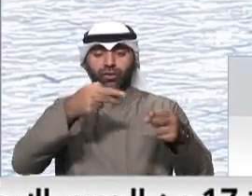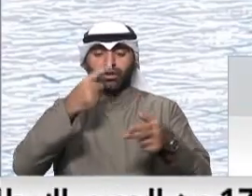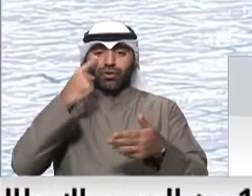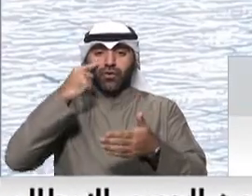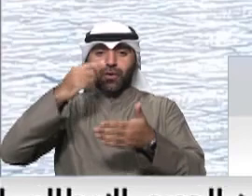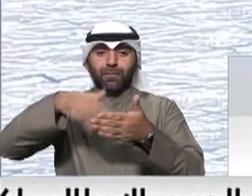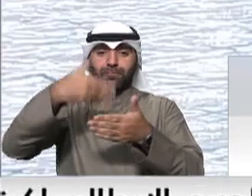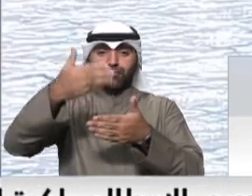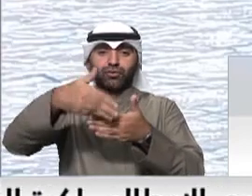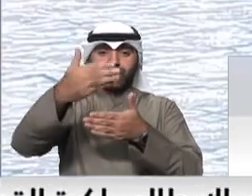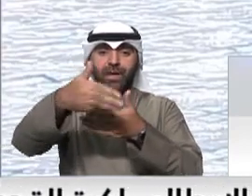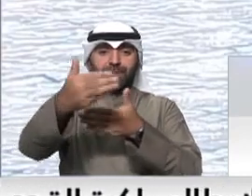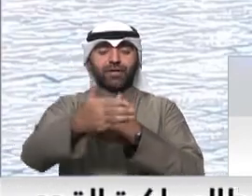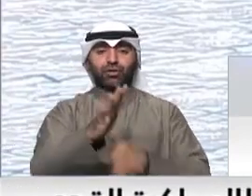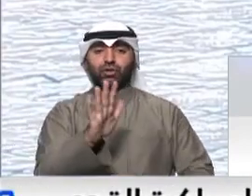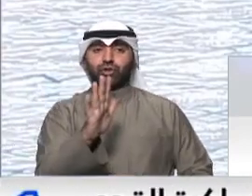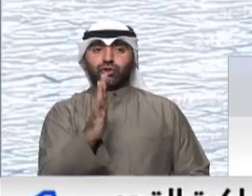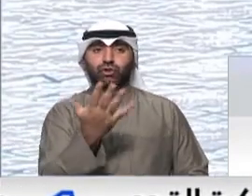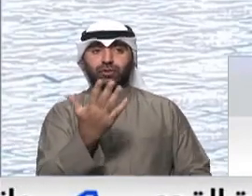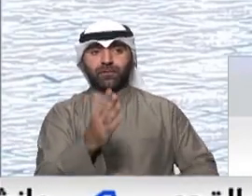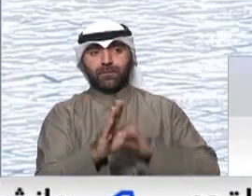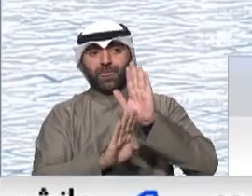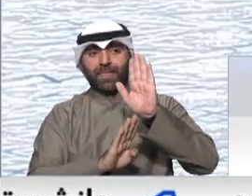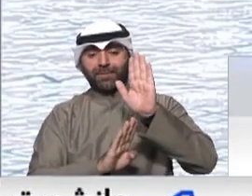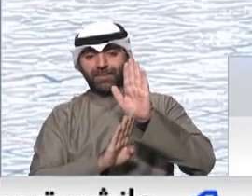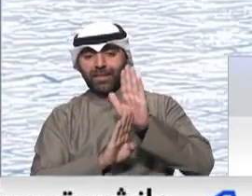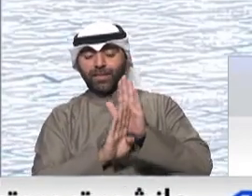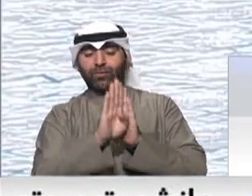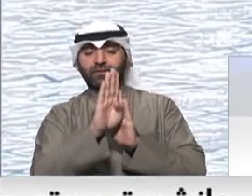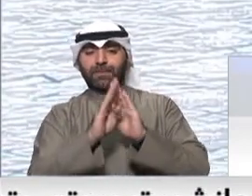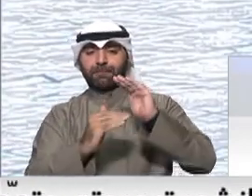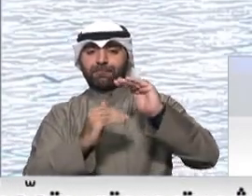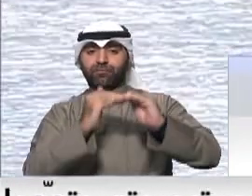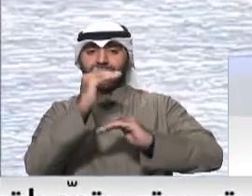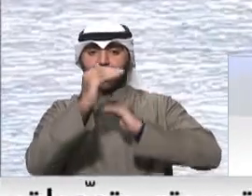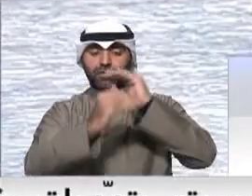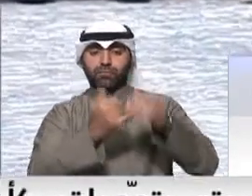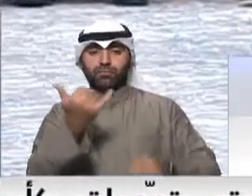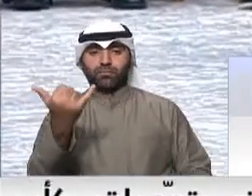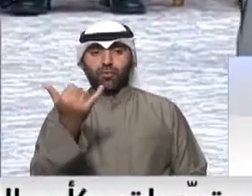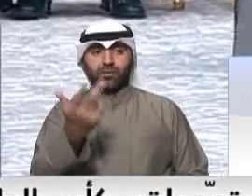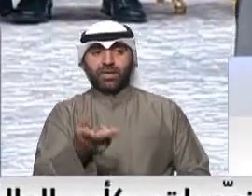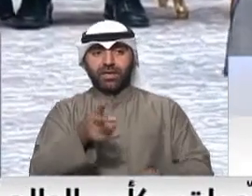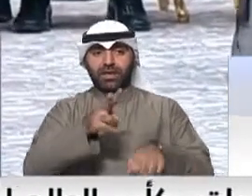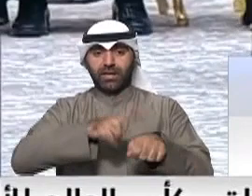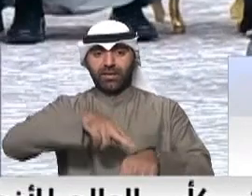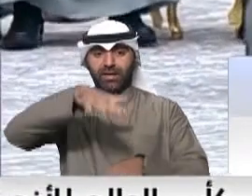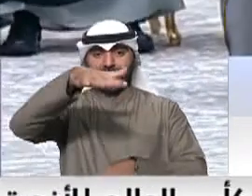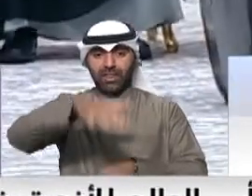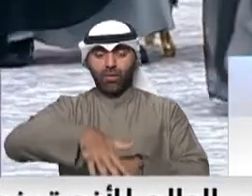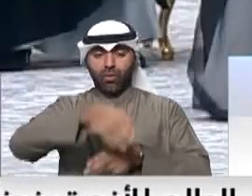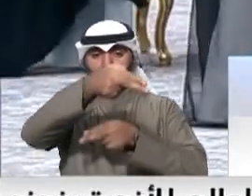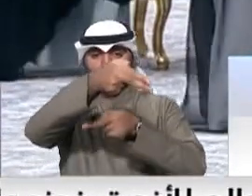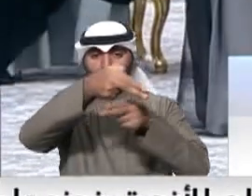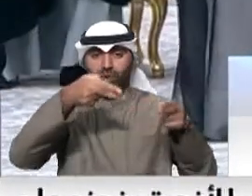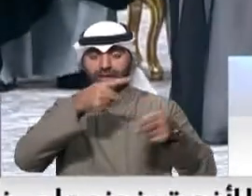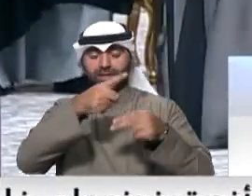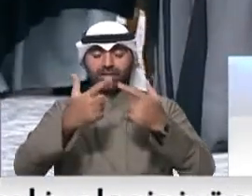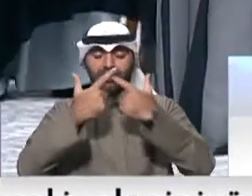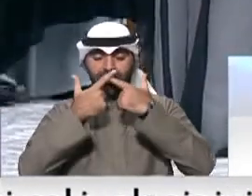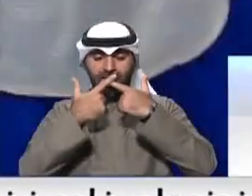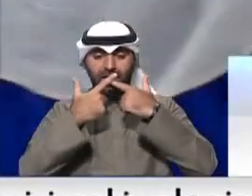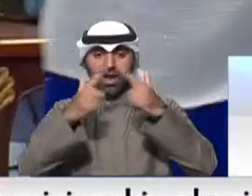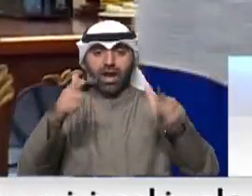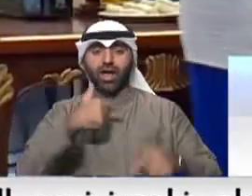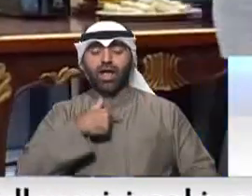ما يثني على الشباب والرياضيين عند استقبالهم وتكريمهم مذكرا اياهم بان الاداء المتميز وما